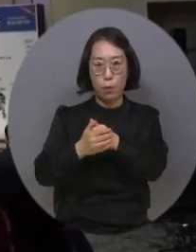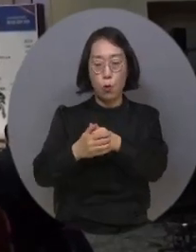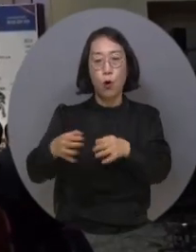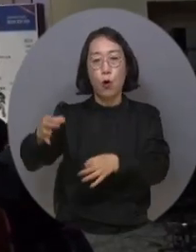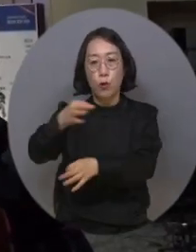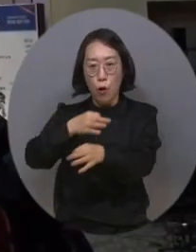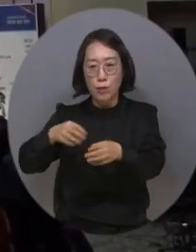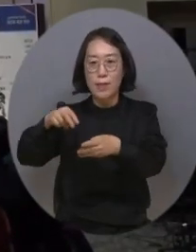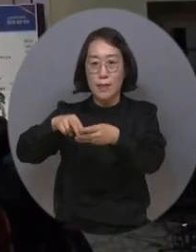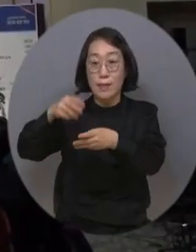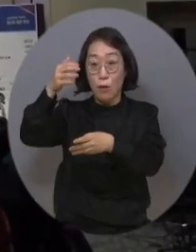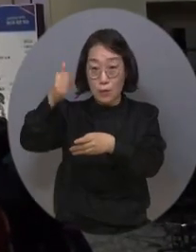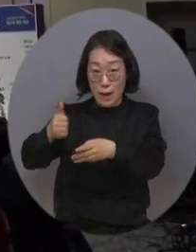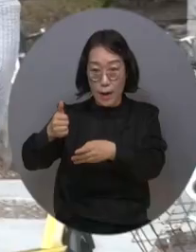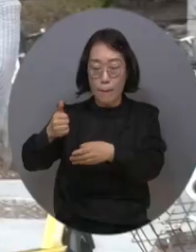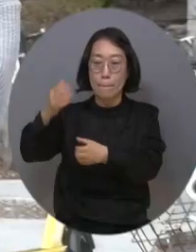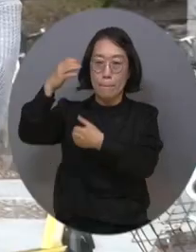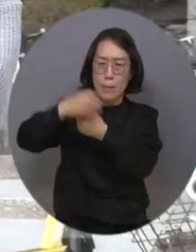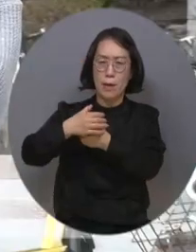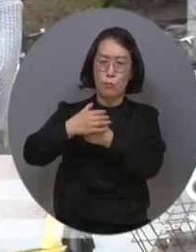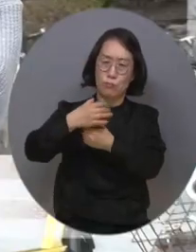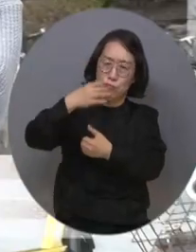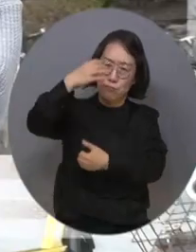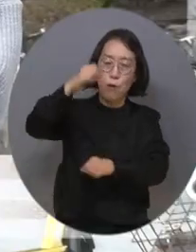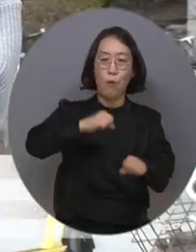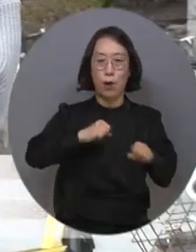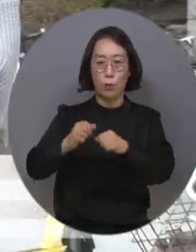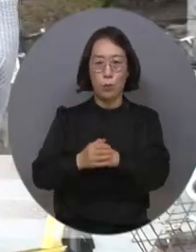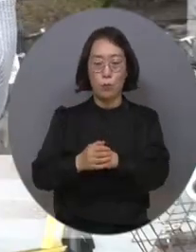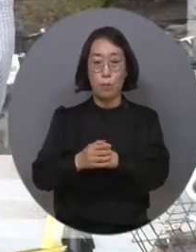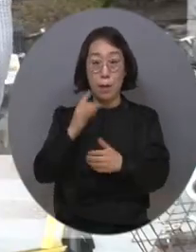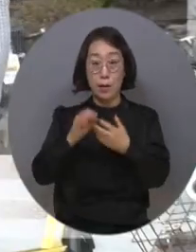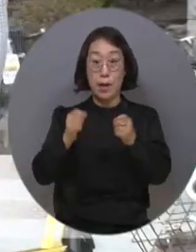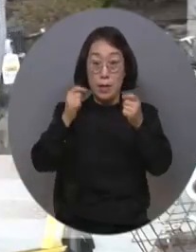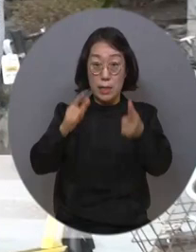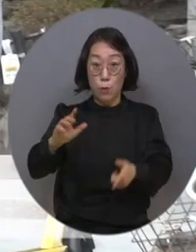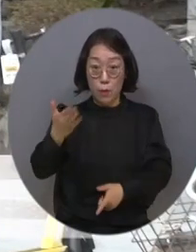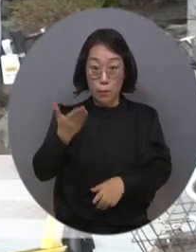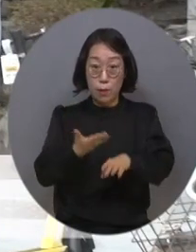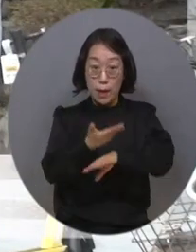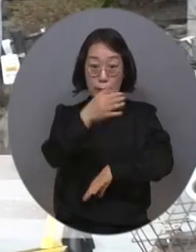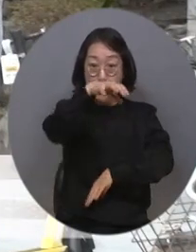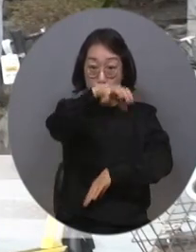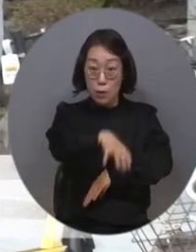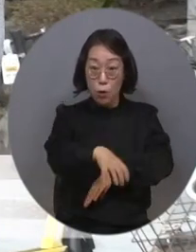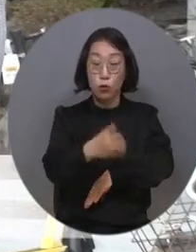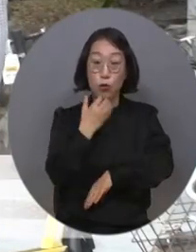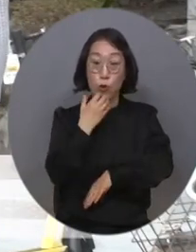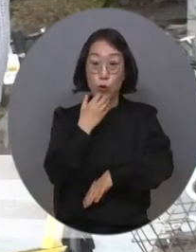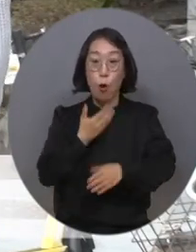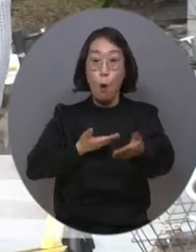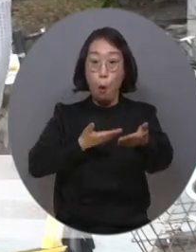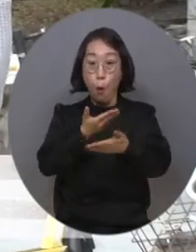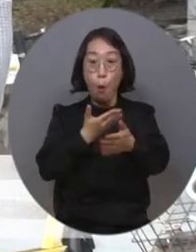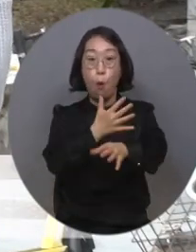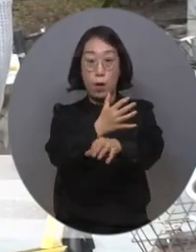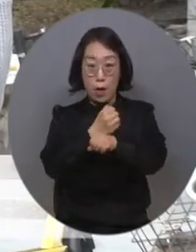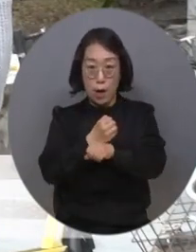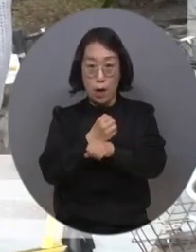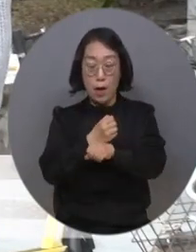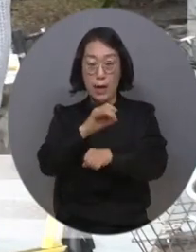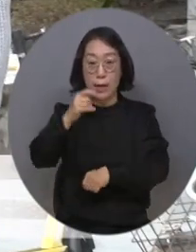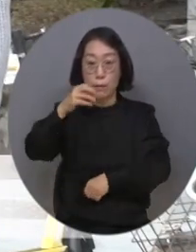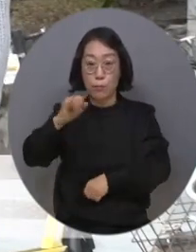전북창조경제혁신센터 센터장 등을 역임했습니다. 만약에 기회가 된다면 뭐 서울 지역과 협약을 맺어서 뭐 인프라를 확장시키거나 여러